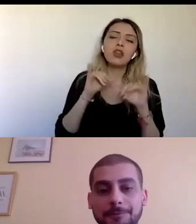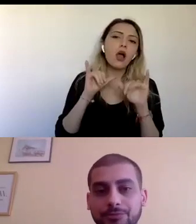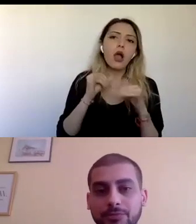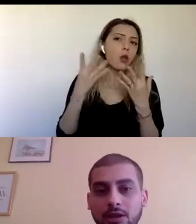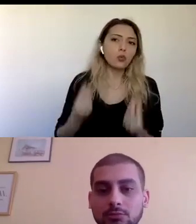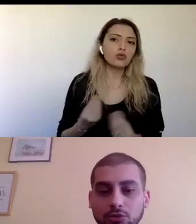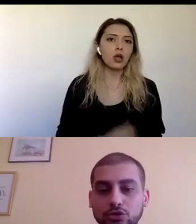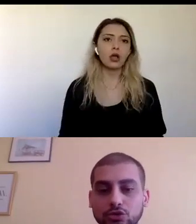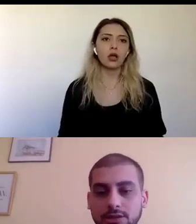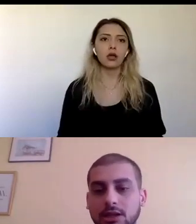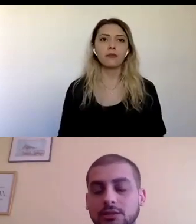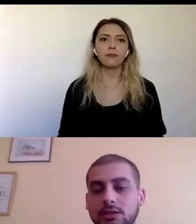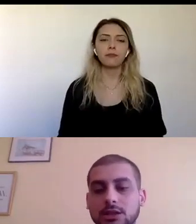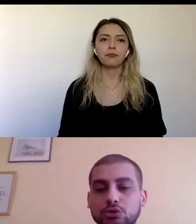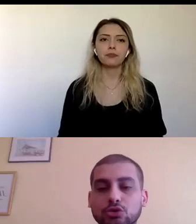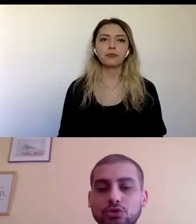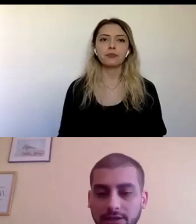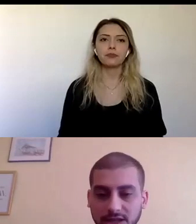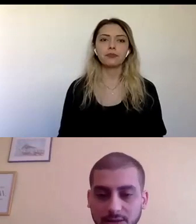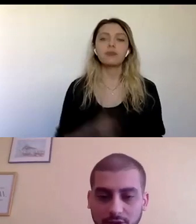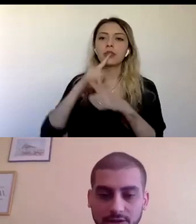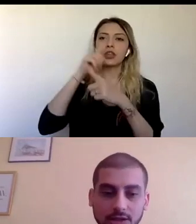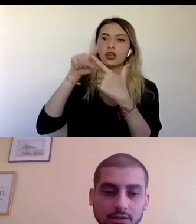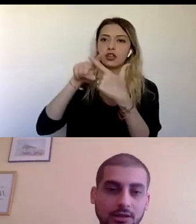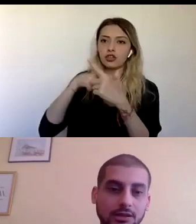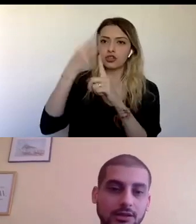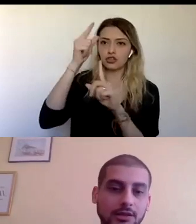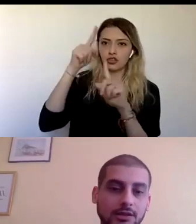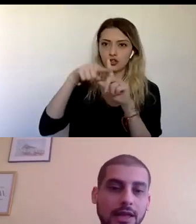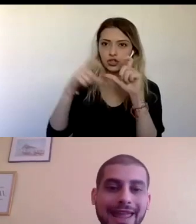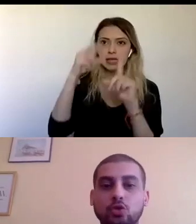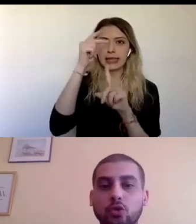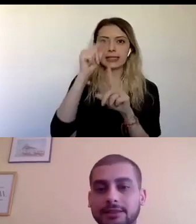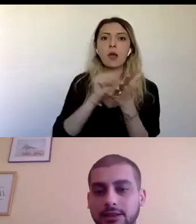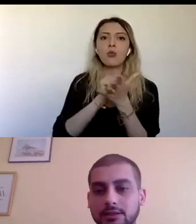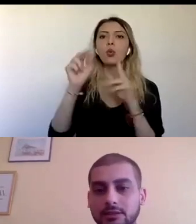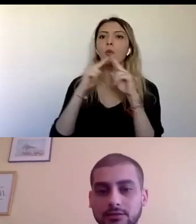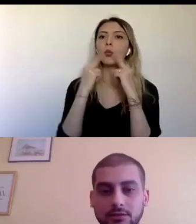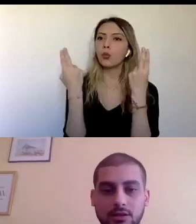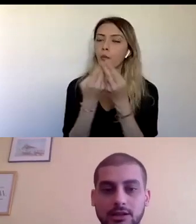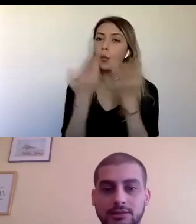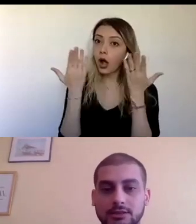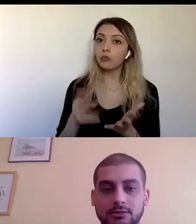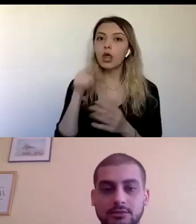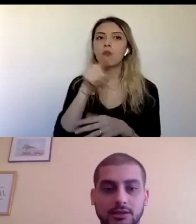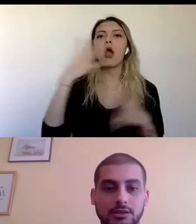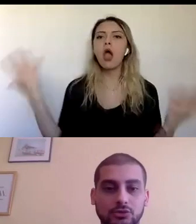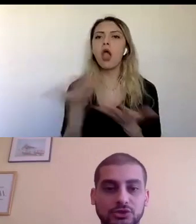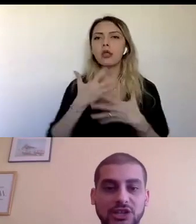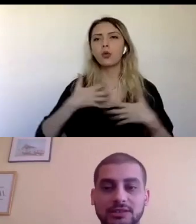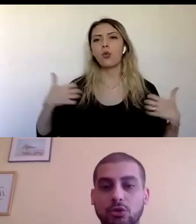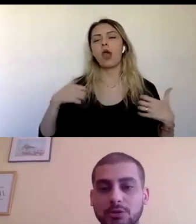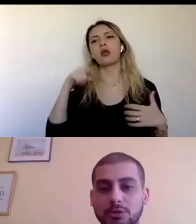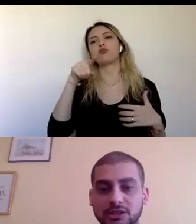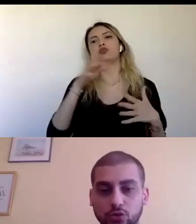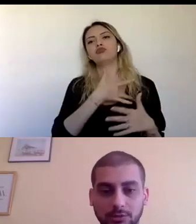Meet.jitsi. Bu şu anda bütün dünyanın kabul ettiği en güvenli anlık